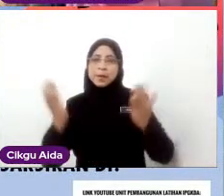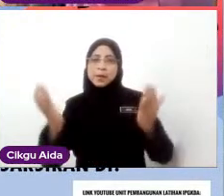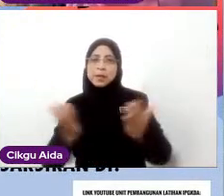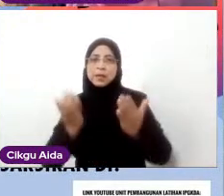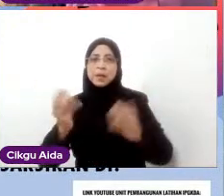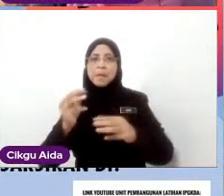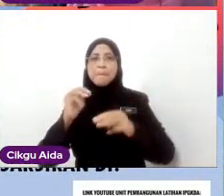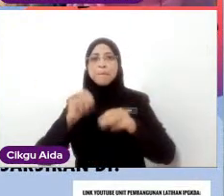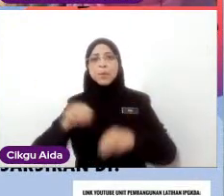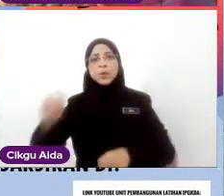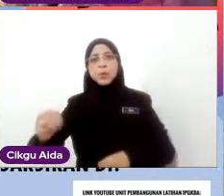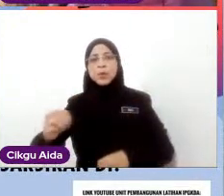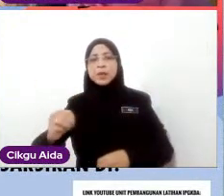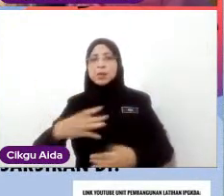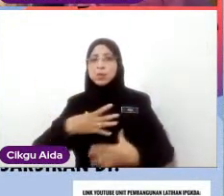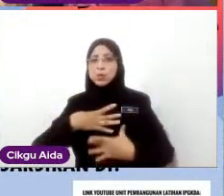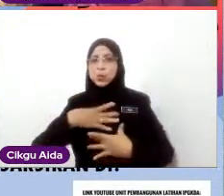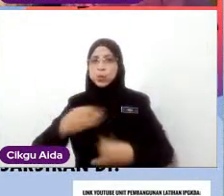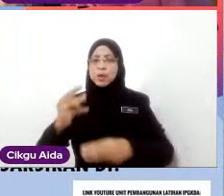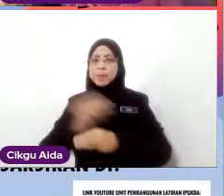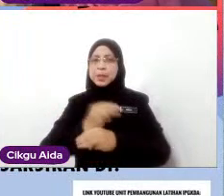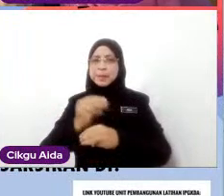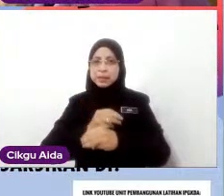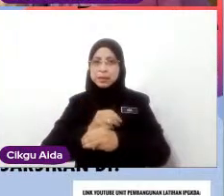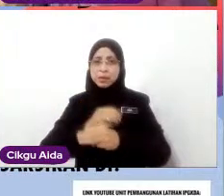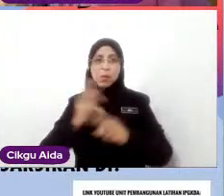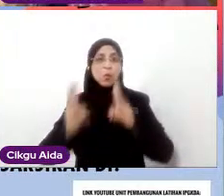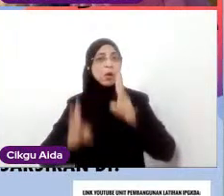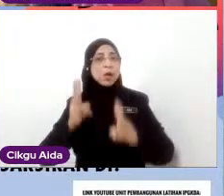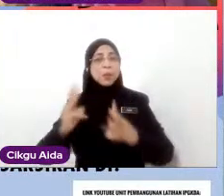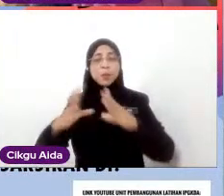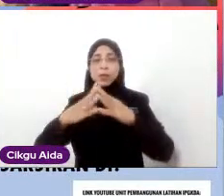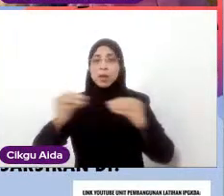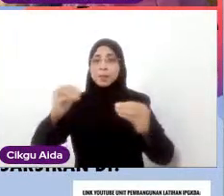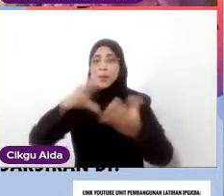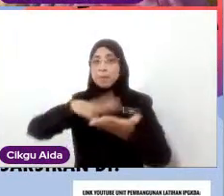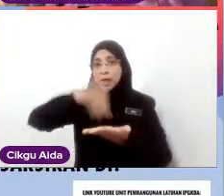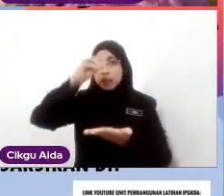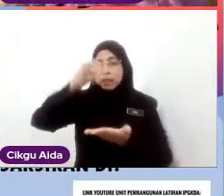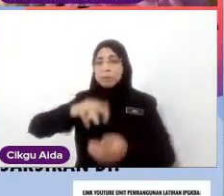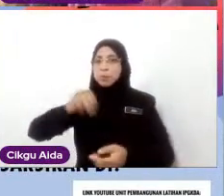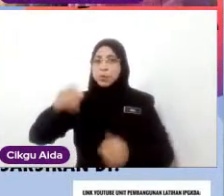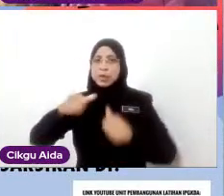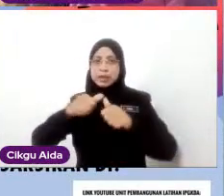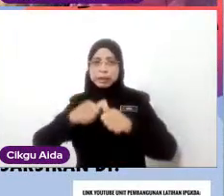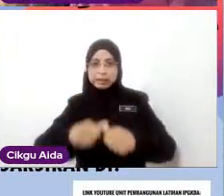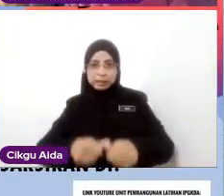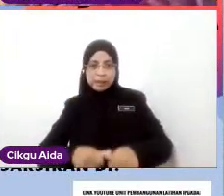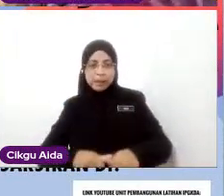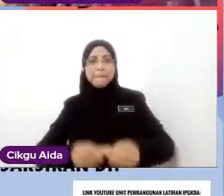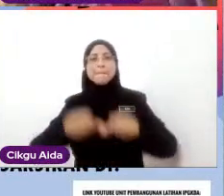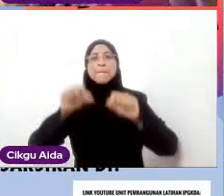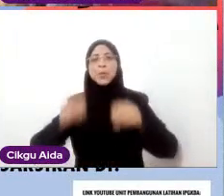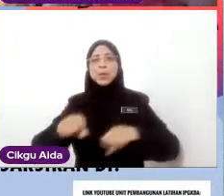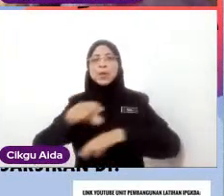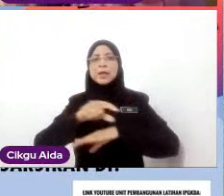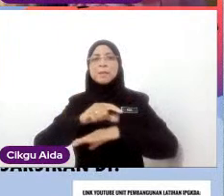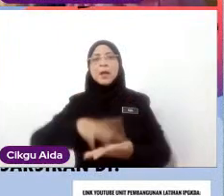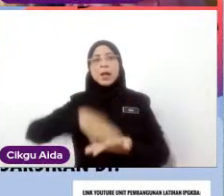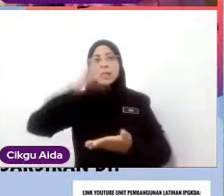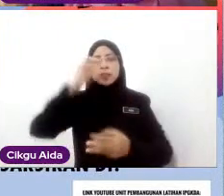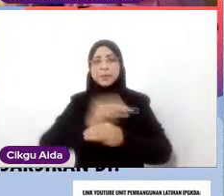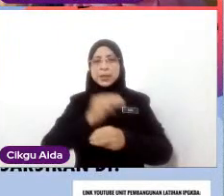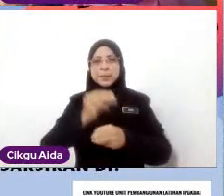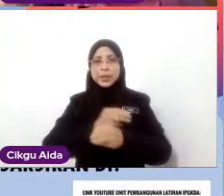matematik di mana-mana sahaja di luar waktu PDP ni. Ini yang saya cakap, saya hasilkan koleksi video yang sesuai untuk mata